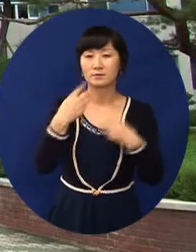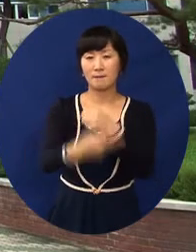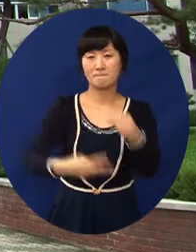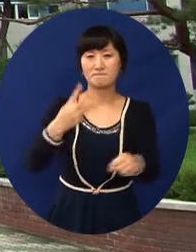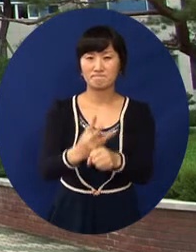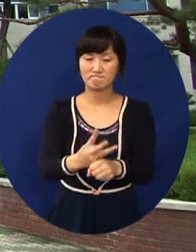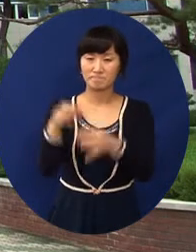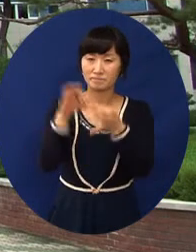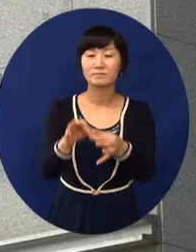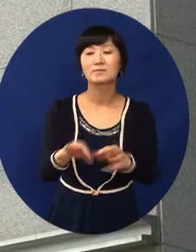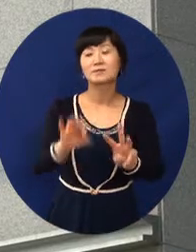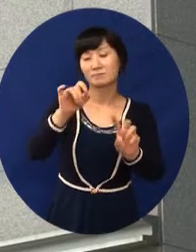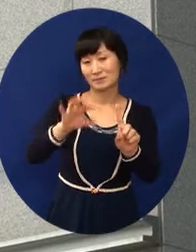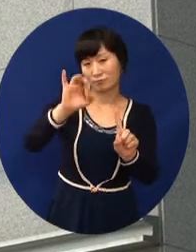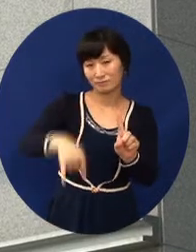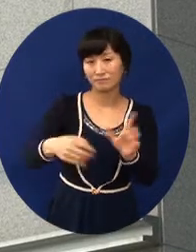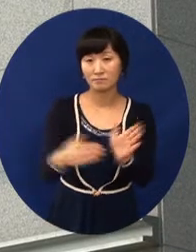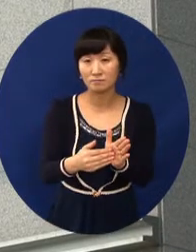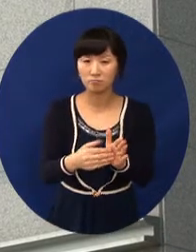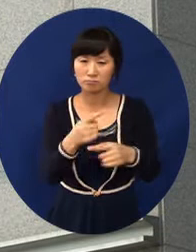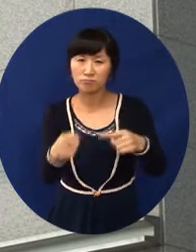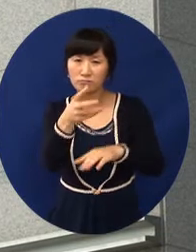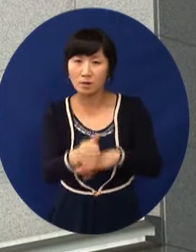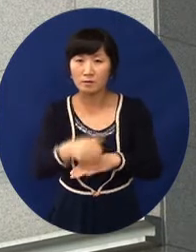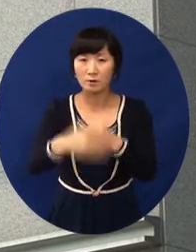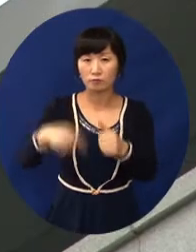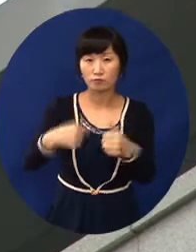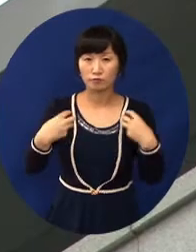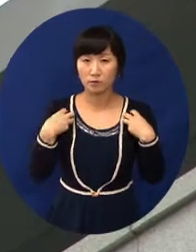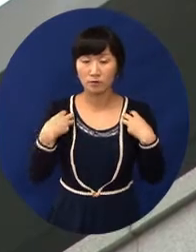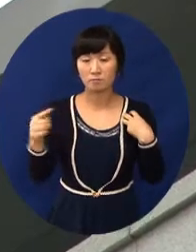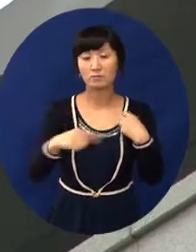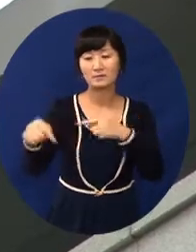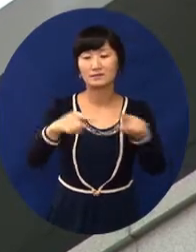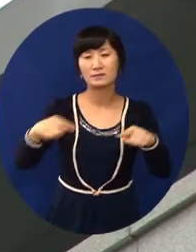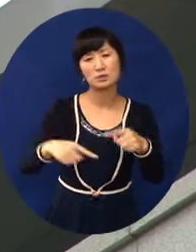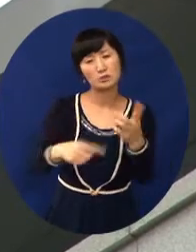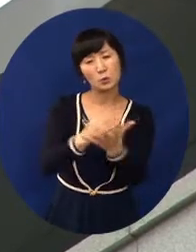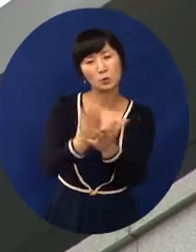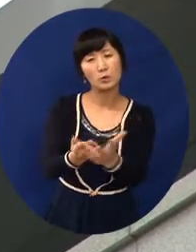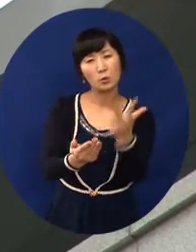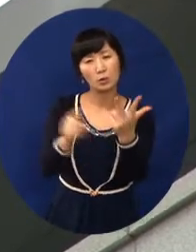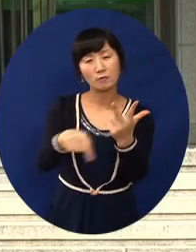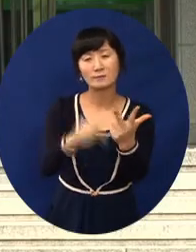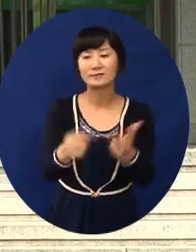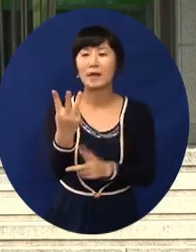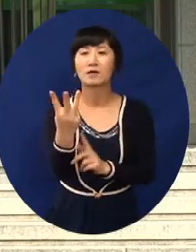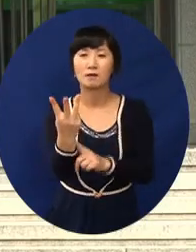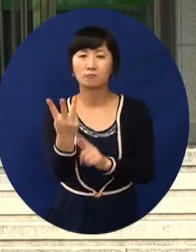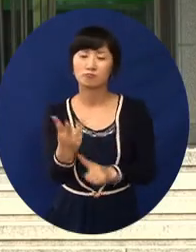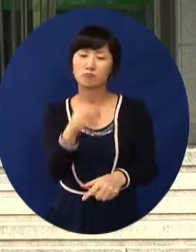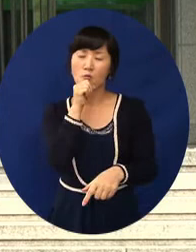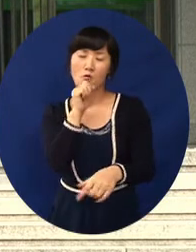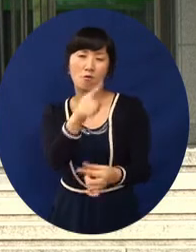연속 종합 1위를 달성했습니다. 이번 평가에서 대구시 교육청은 7개 평가 영역 중 3개 분야에서